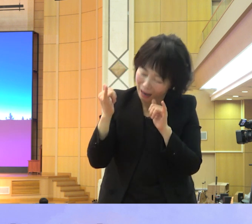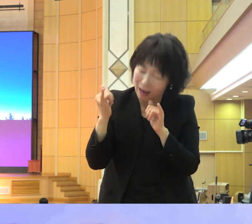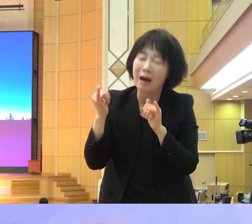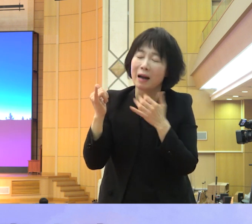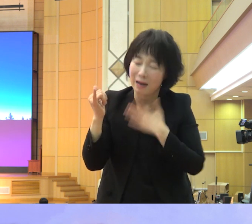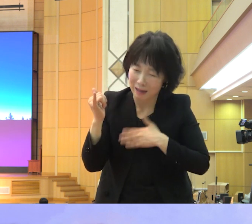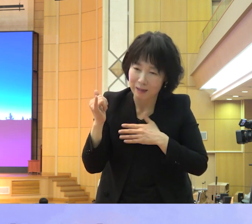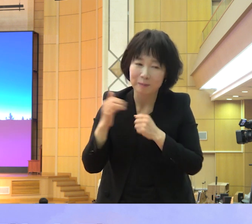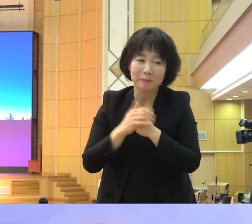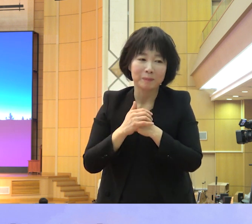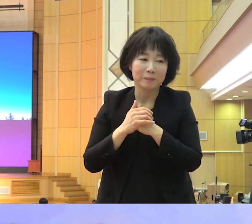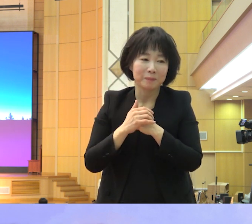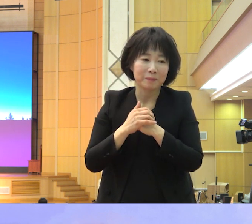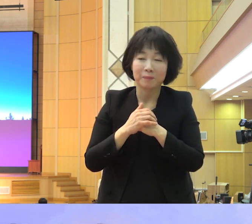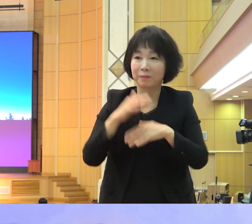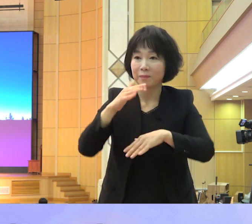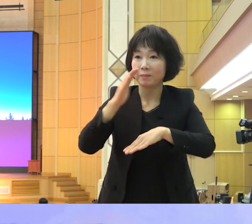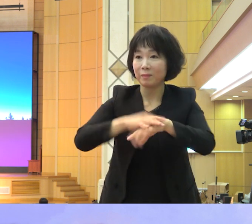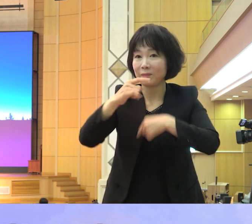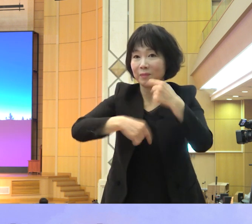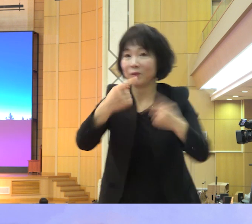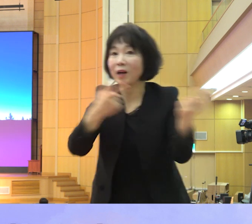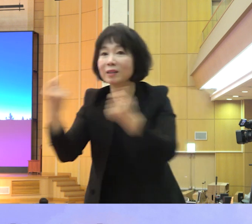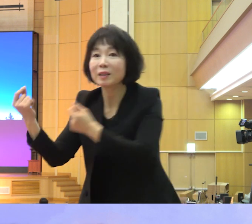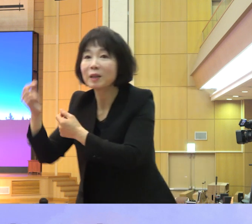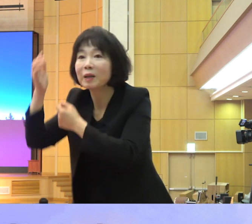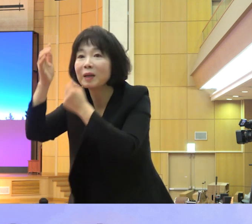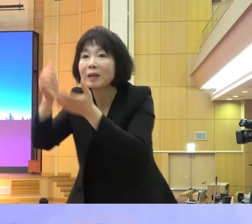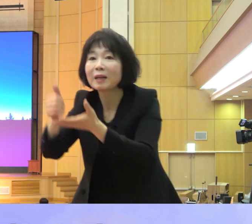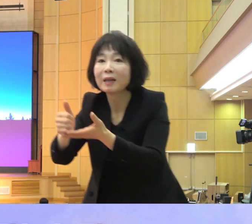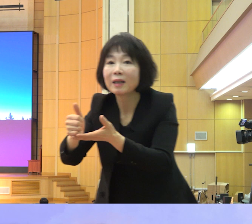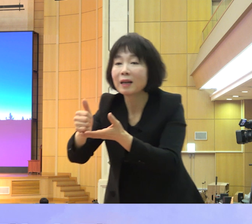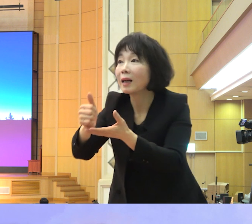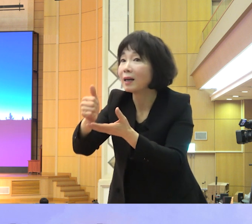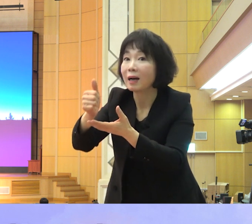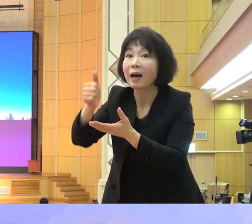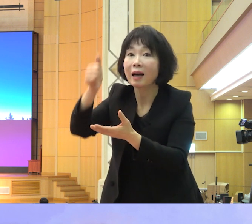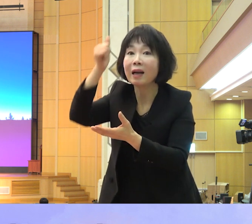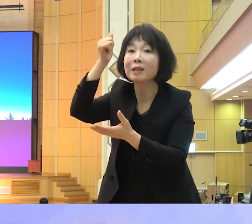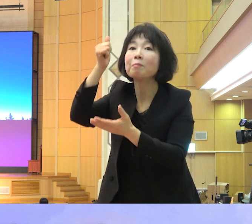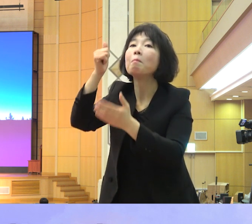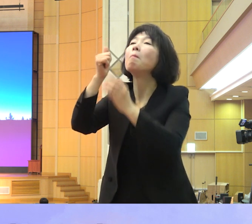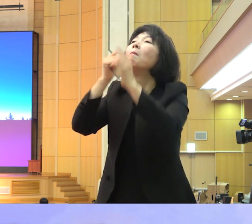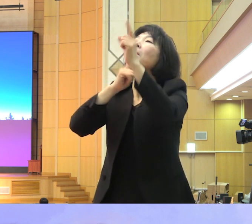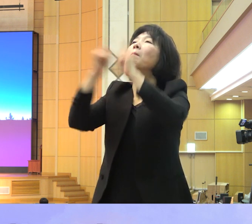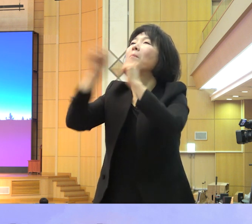있습니다. 따라합시다. 하나님은 말씀대로